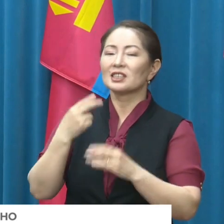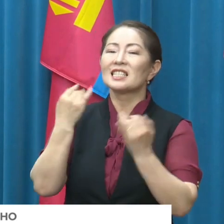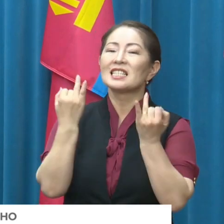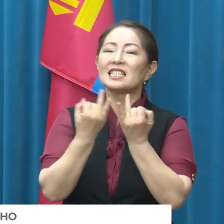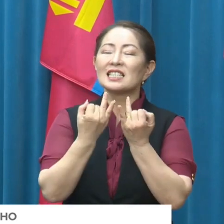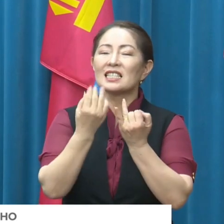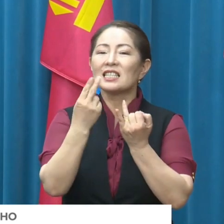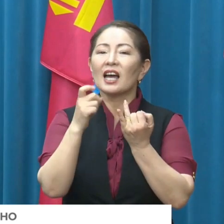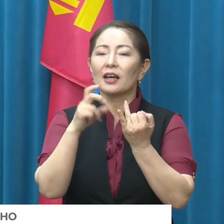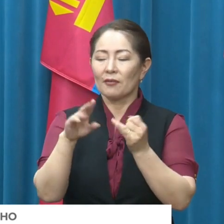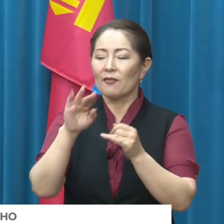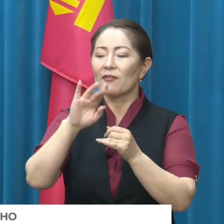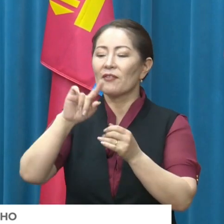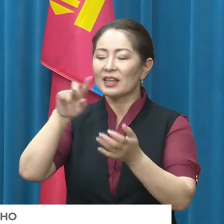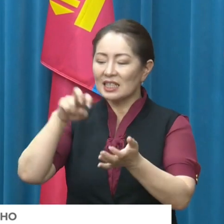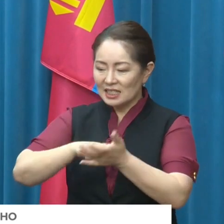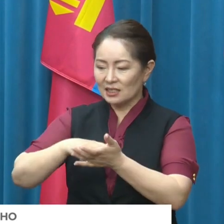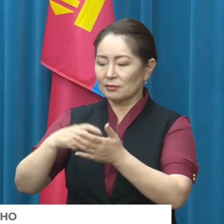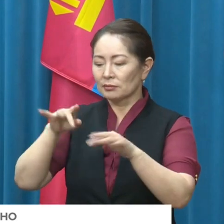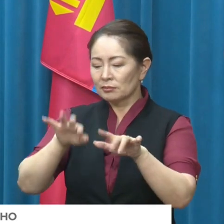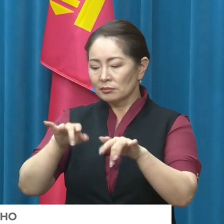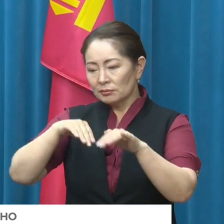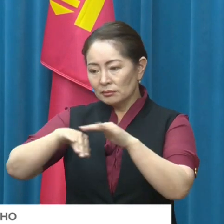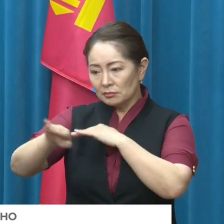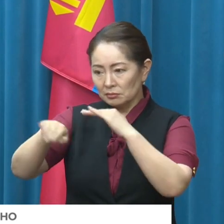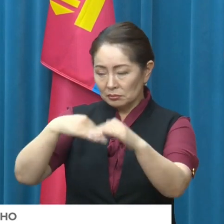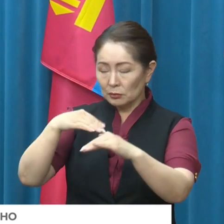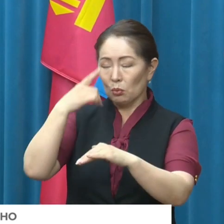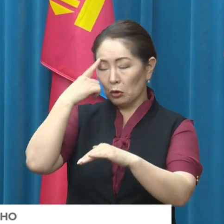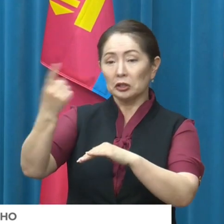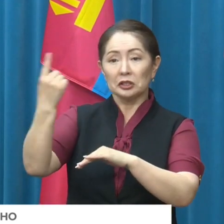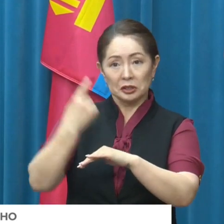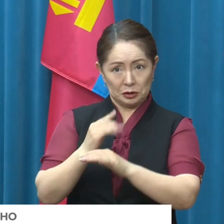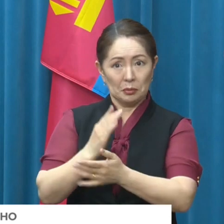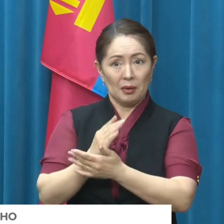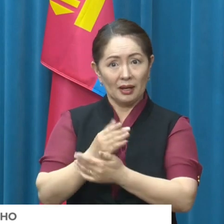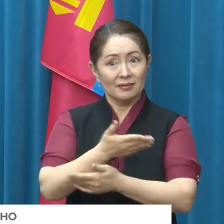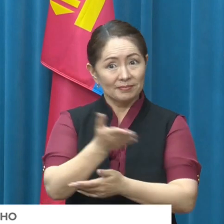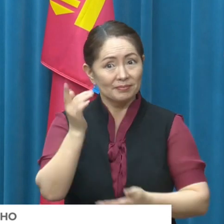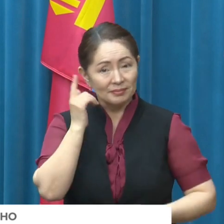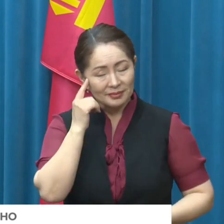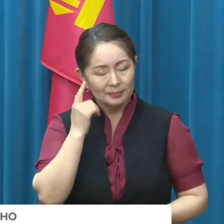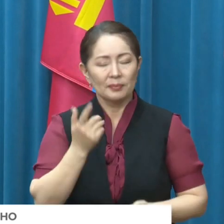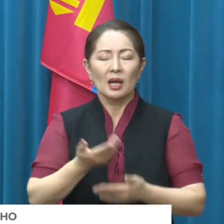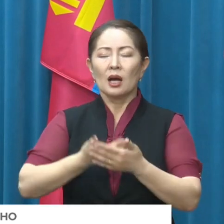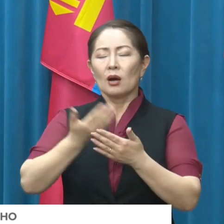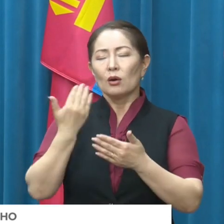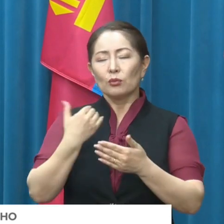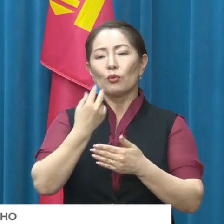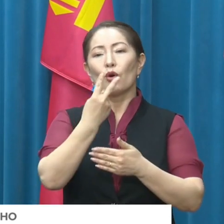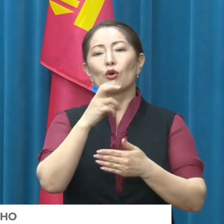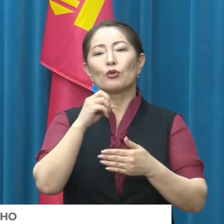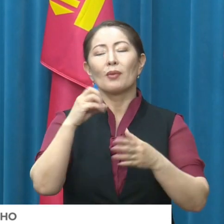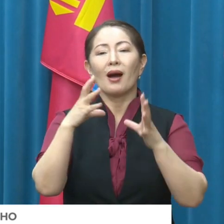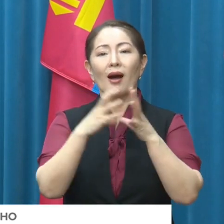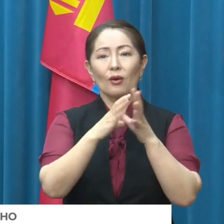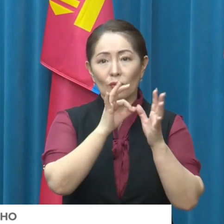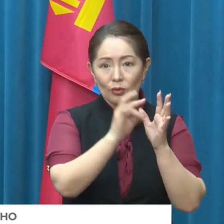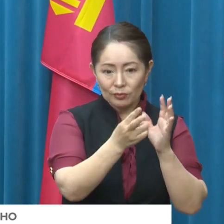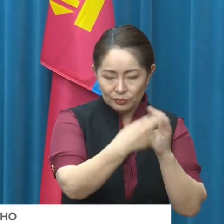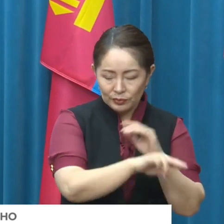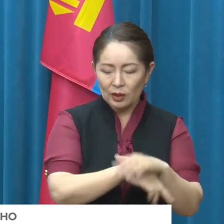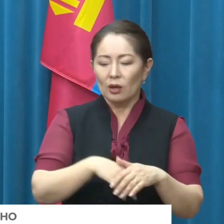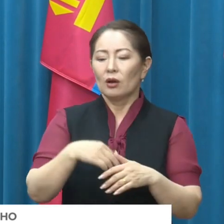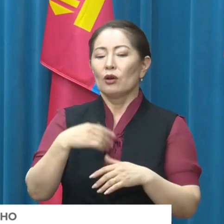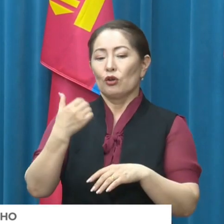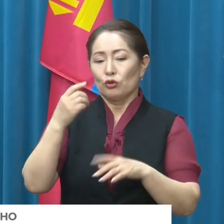Монгол улсад бас хүрэлцэн ирж байгааг та бүхэн сайн мэдж байгаа хаа. За, өмнө нь, за, манай талаас 2010 онд Япон улс,